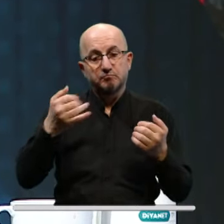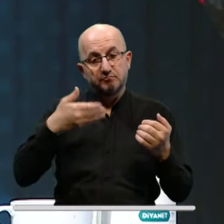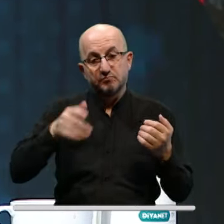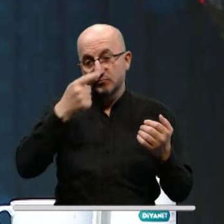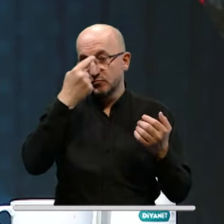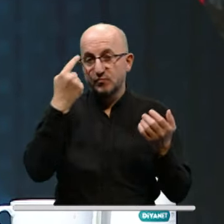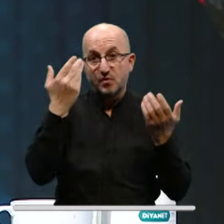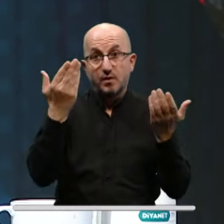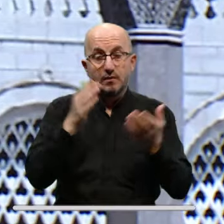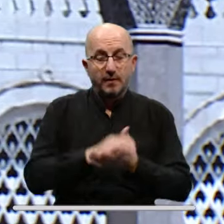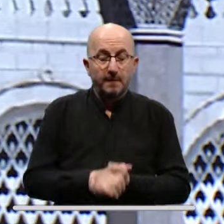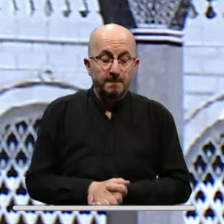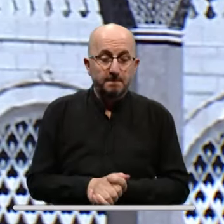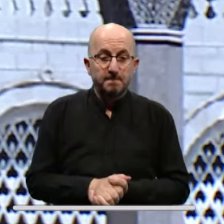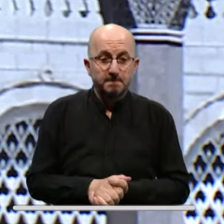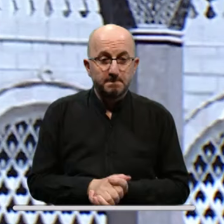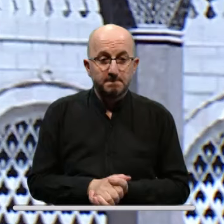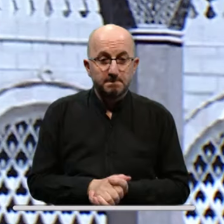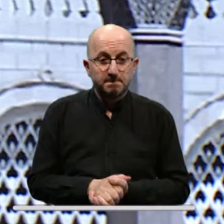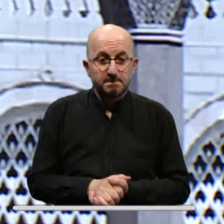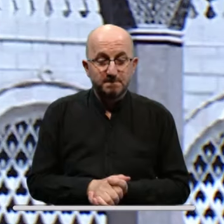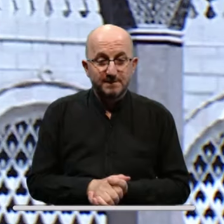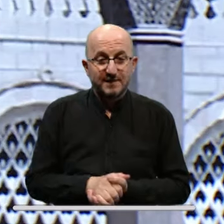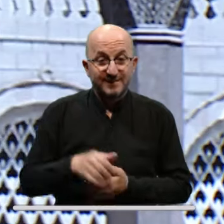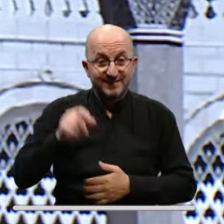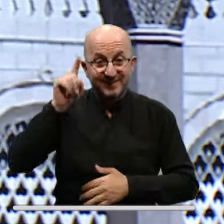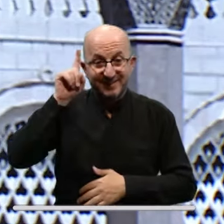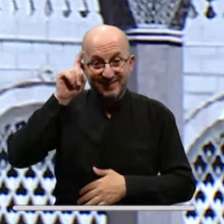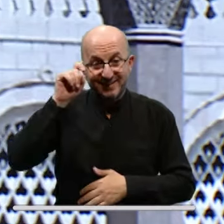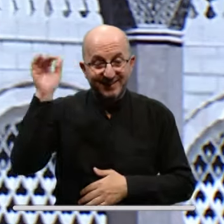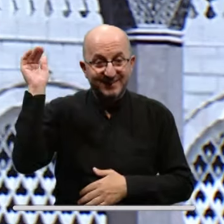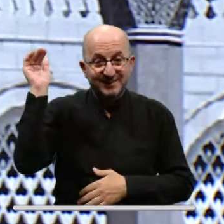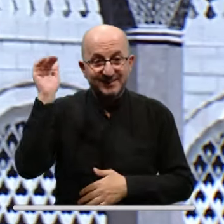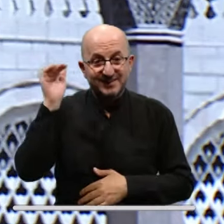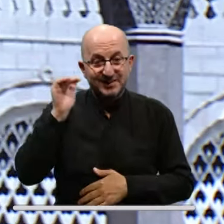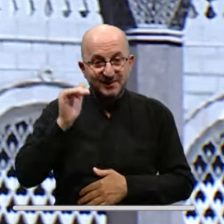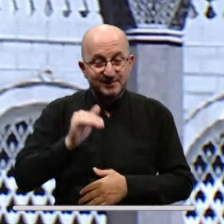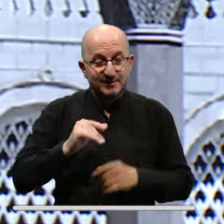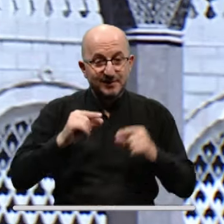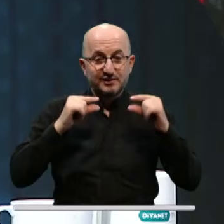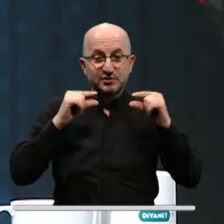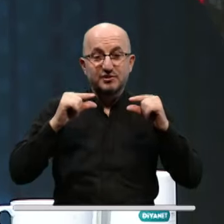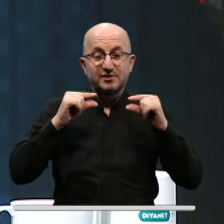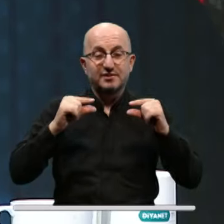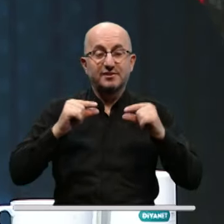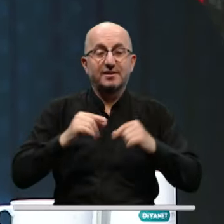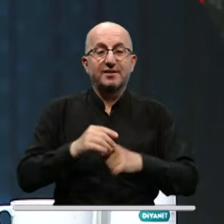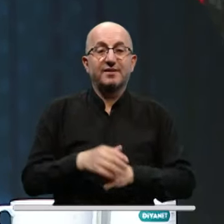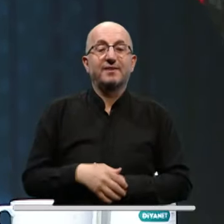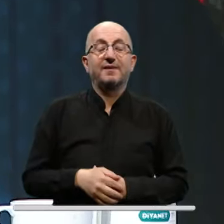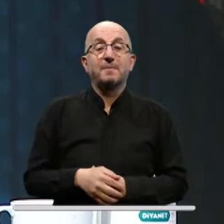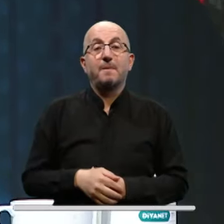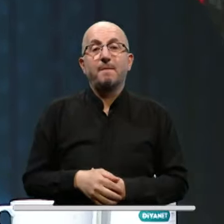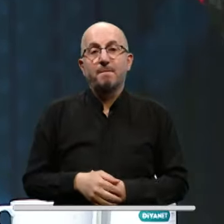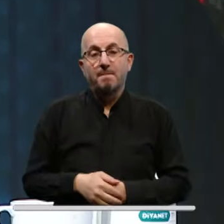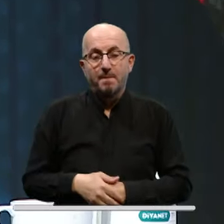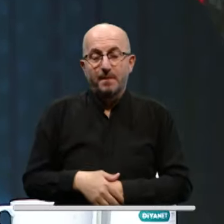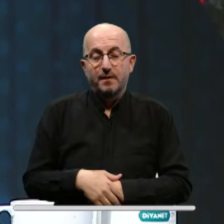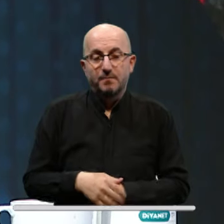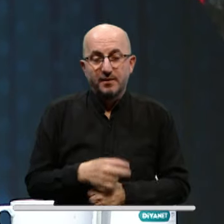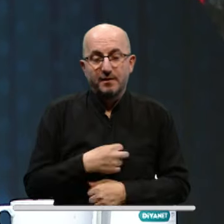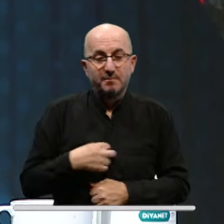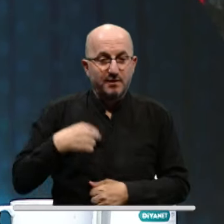Ne dersiniz hocam? Aklına gelen hadis-i şerifi. Hocam şuydu. Bakayım hatırlayabilecek miyim? Ya eminim siz de bunu düşündünüz. İnşallah. Hani Efendimiz Aleyhisselatü